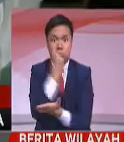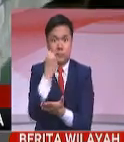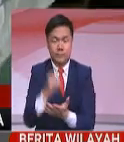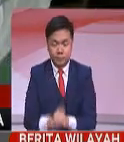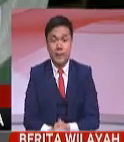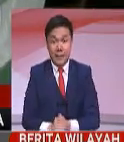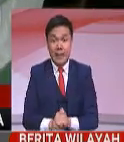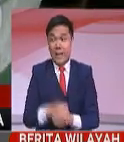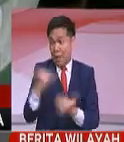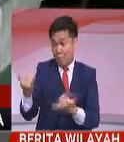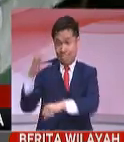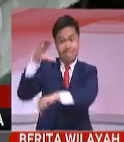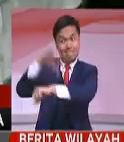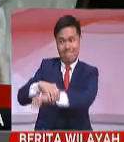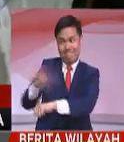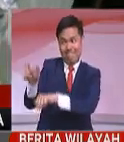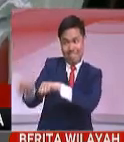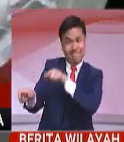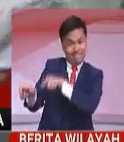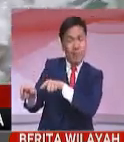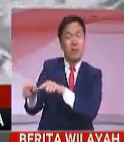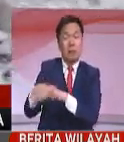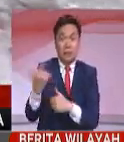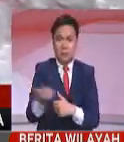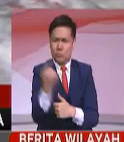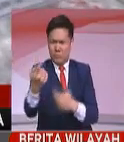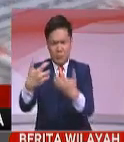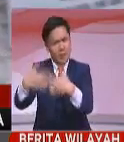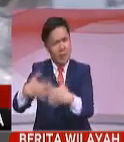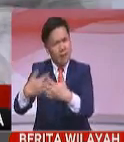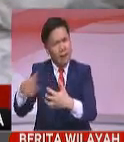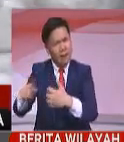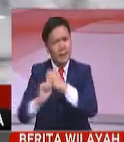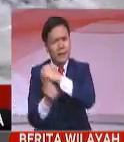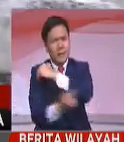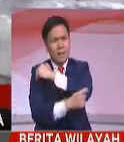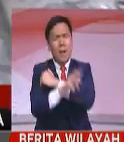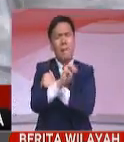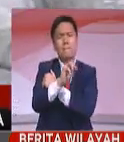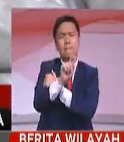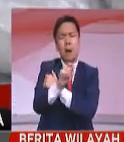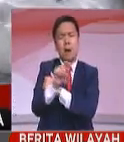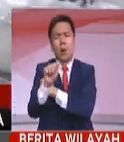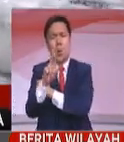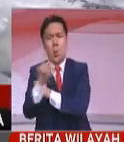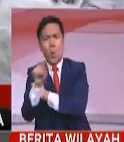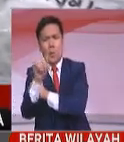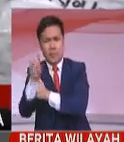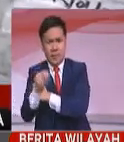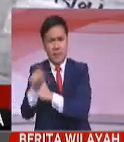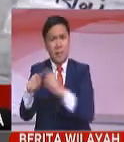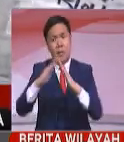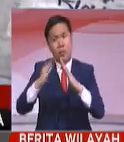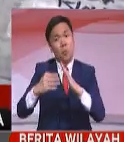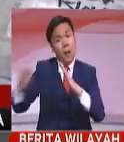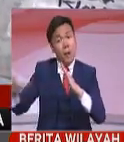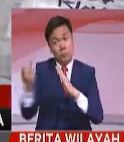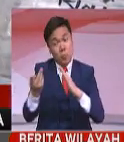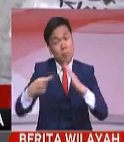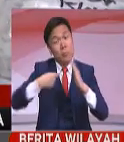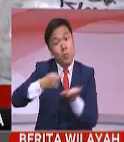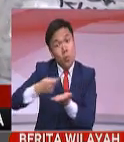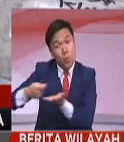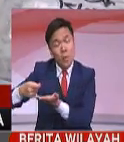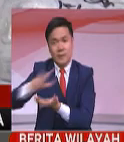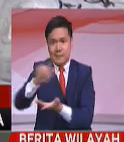Menerusi tangkapan terbaru, suspek menjadikan sebuah kilang di Taman Mount Austin dan dua buah rumah sewa di Taman Setia Indah